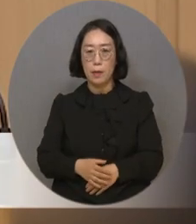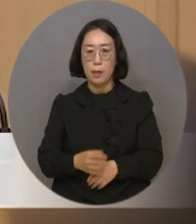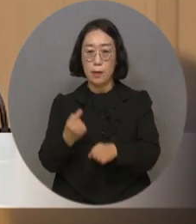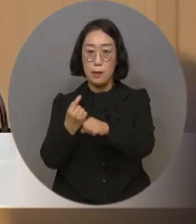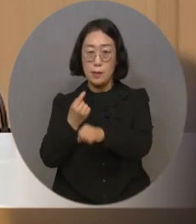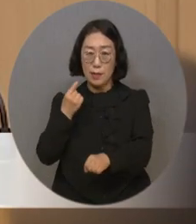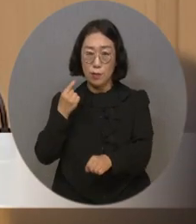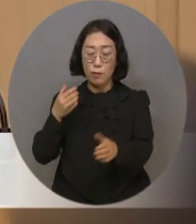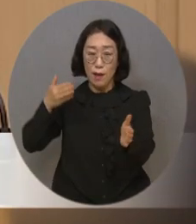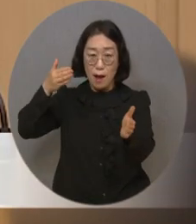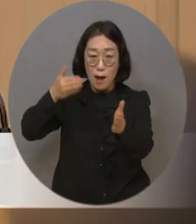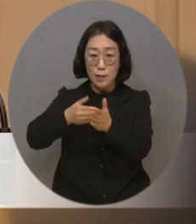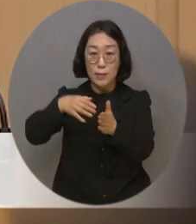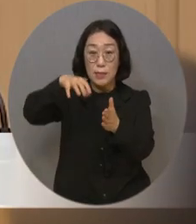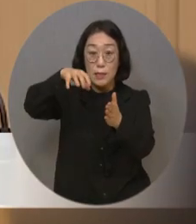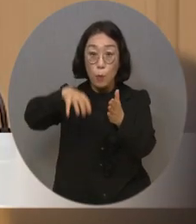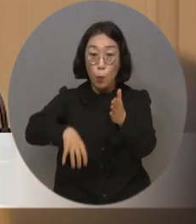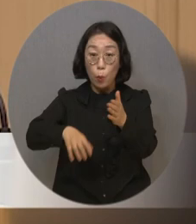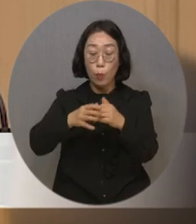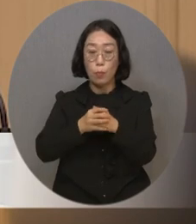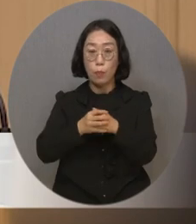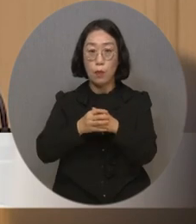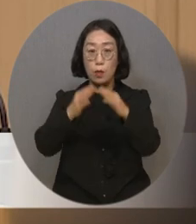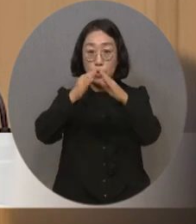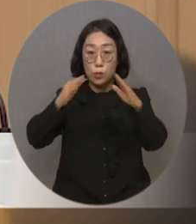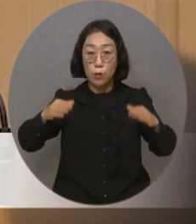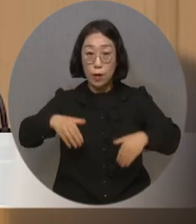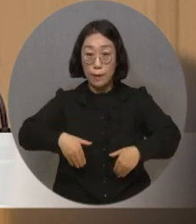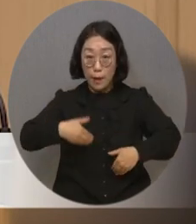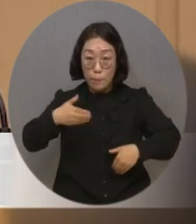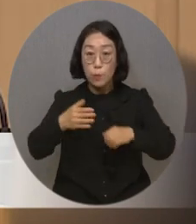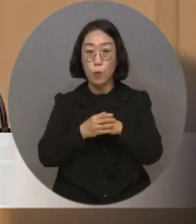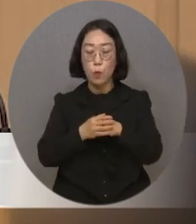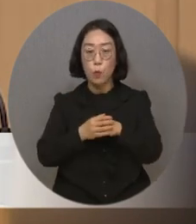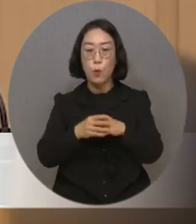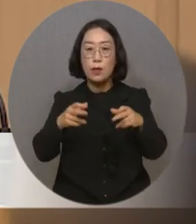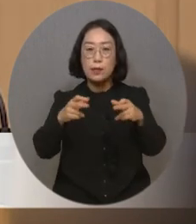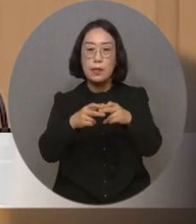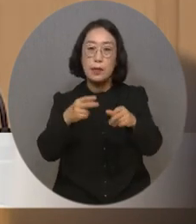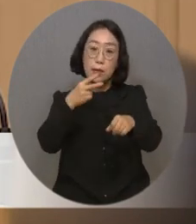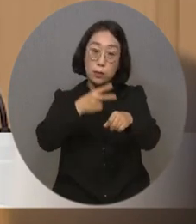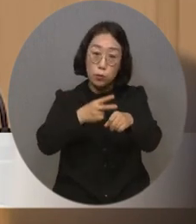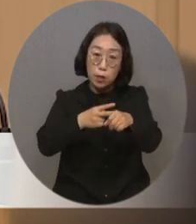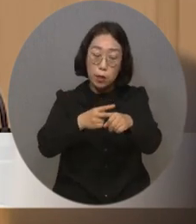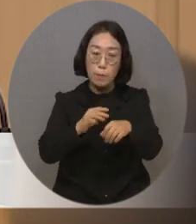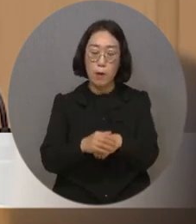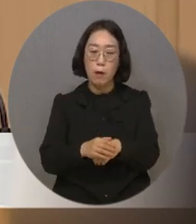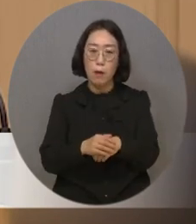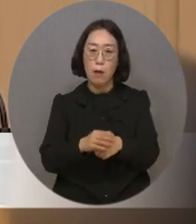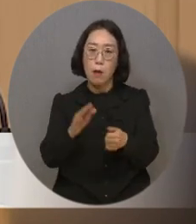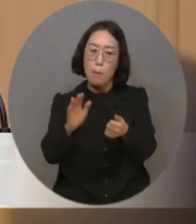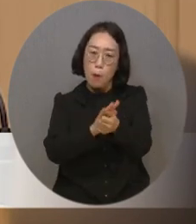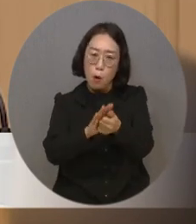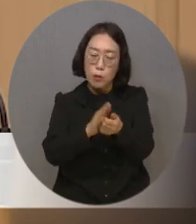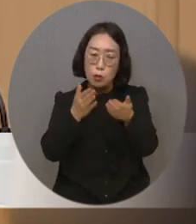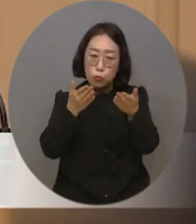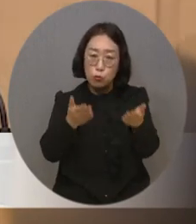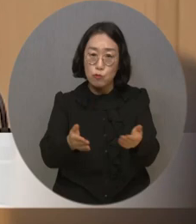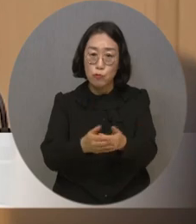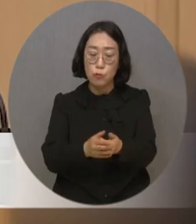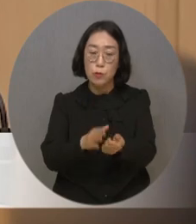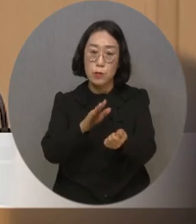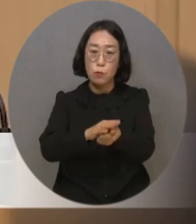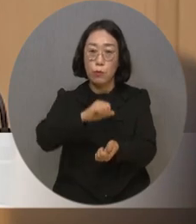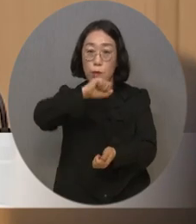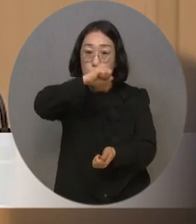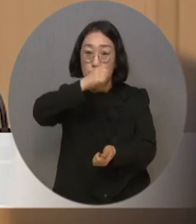지난해까지 전라남도 교육청은 장애인 교원에 대한 편의 지원 예산이 전무했고 지원할